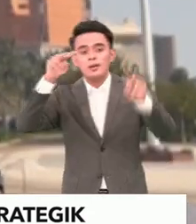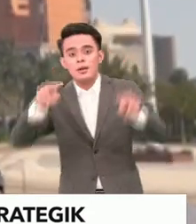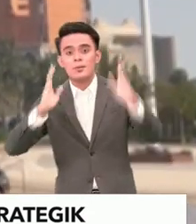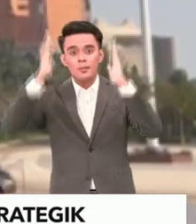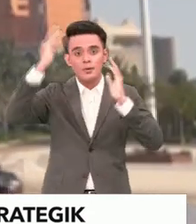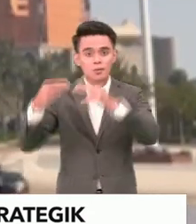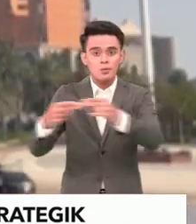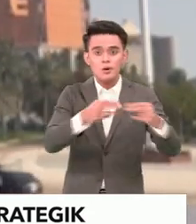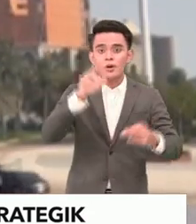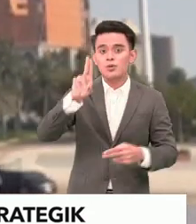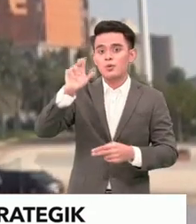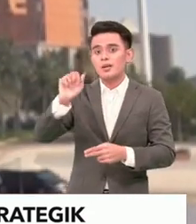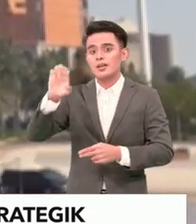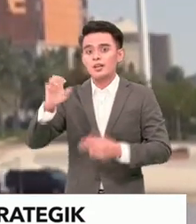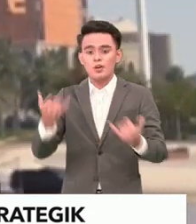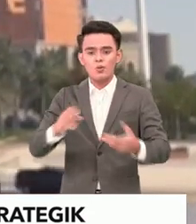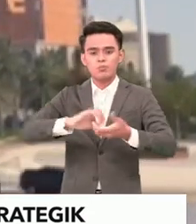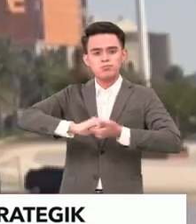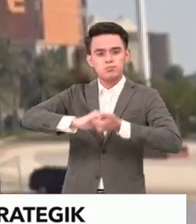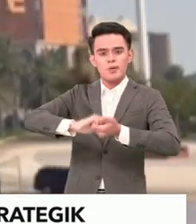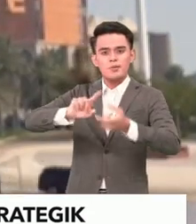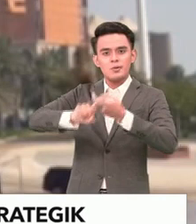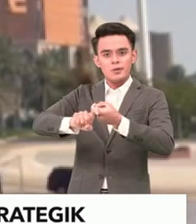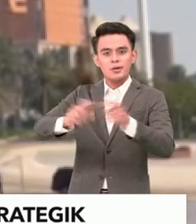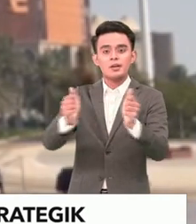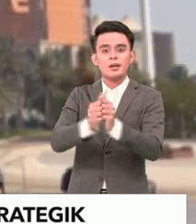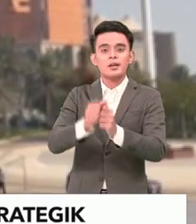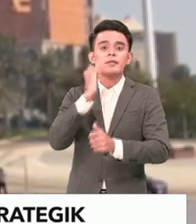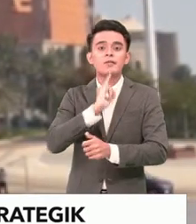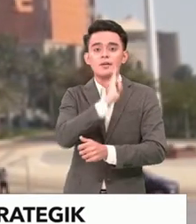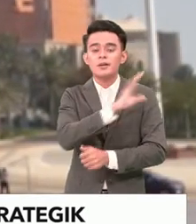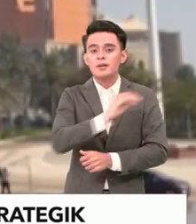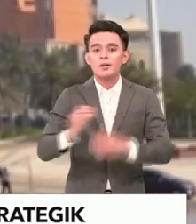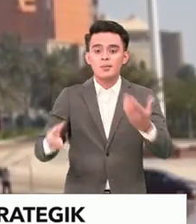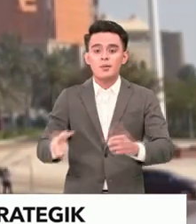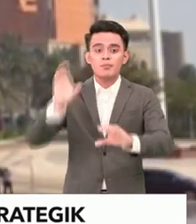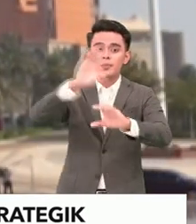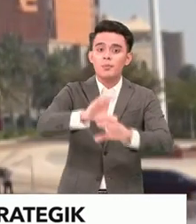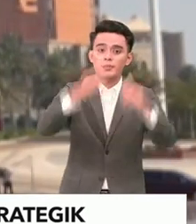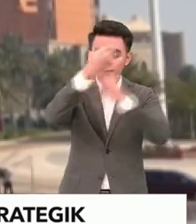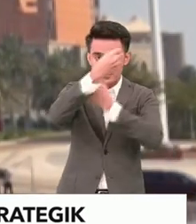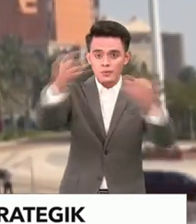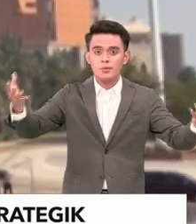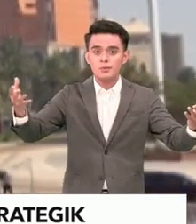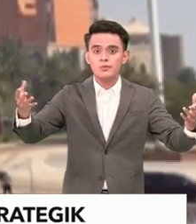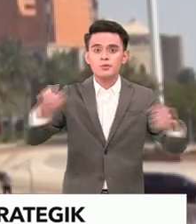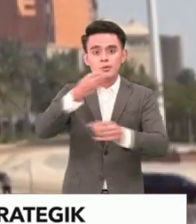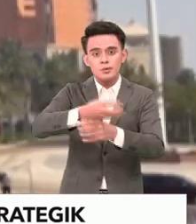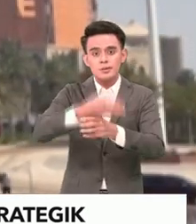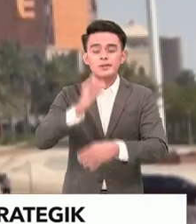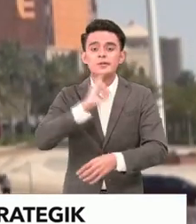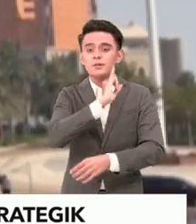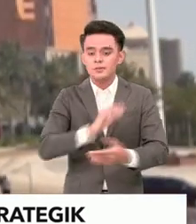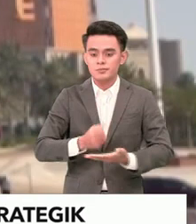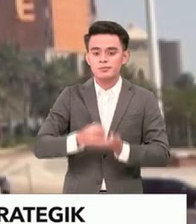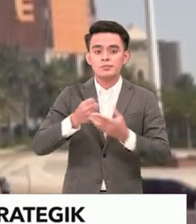terhadap hubungan UII yang semakin erat semakin rapat dengan Israel sekarang dengan beberapa pelaburan baru diumumkan seperti Israel untuk